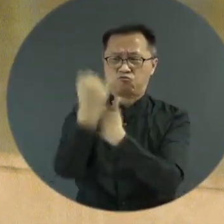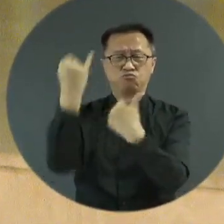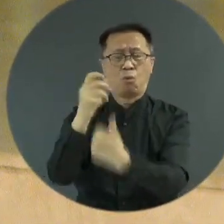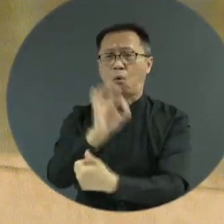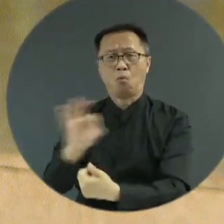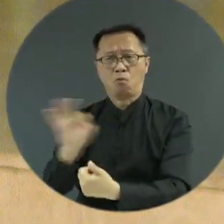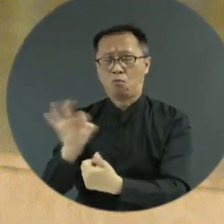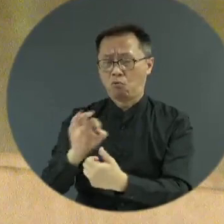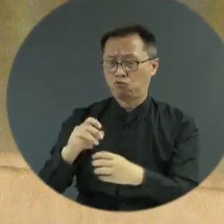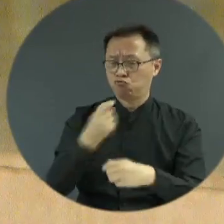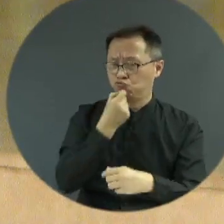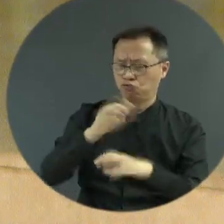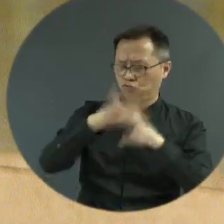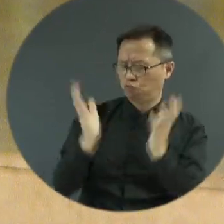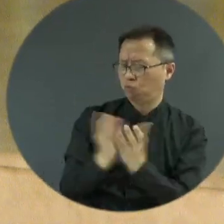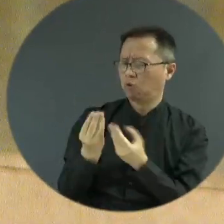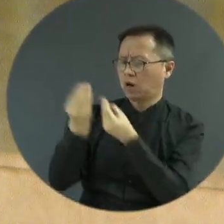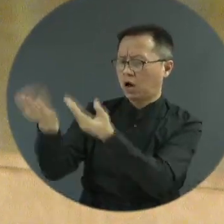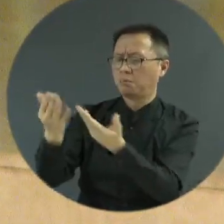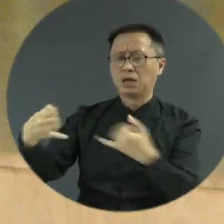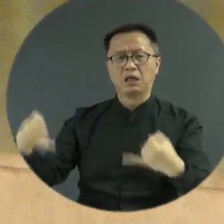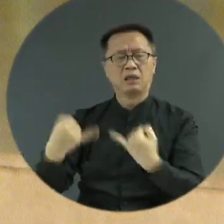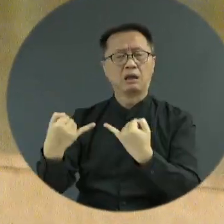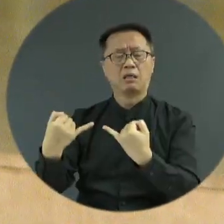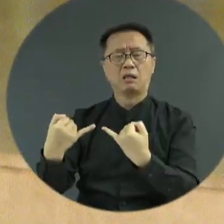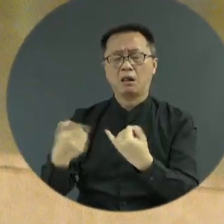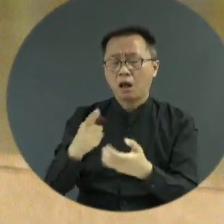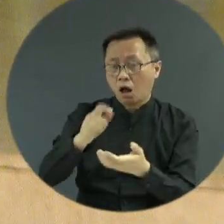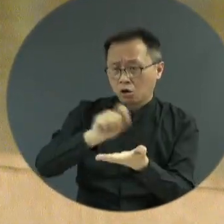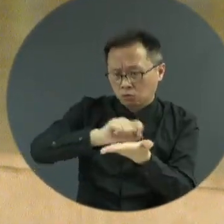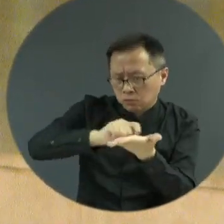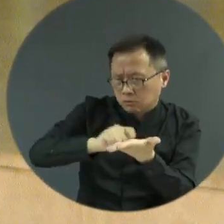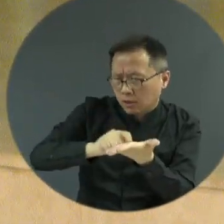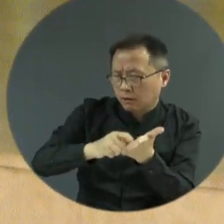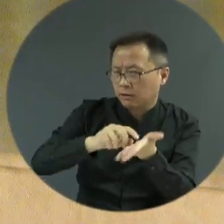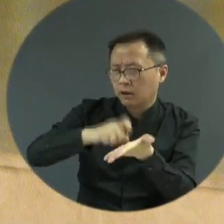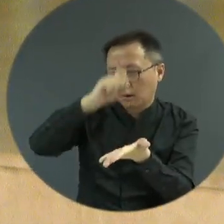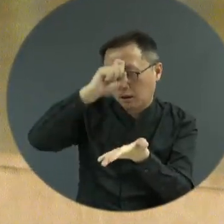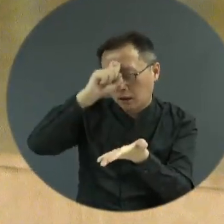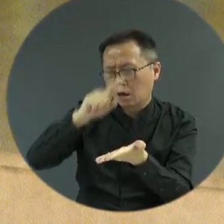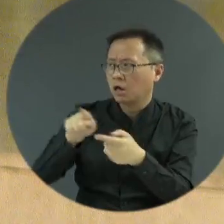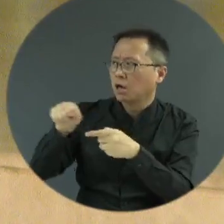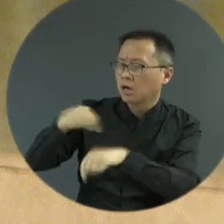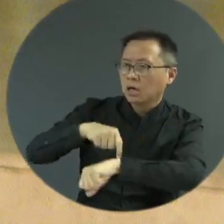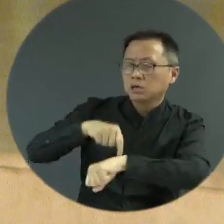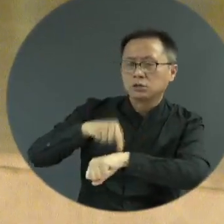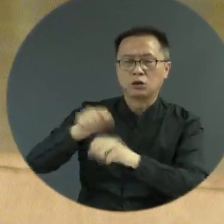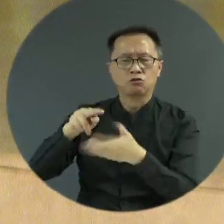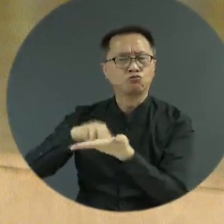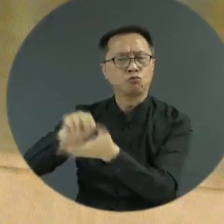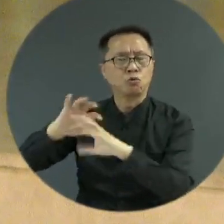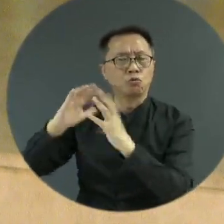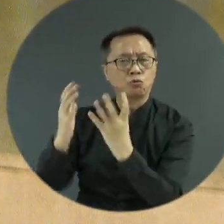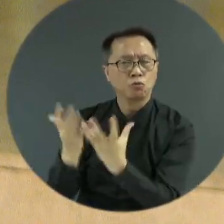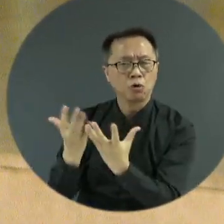己交付给敌人。作者这样记载，考虑对当时的信友团体为